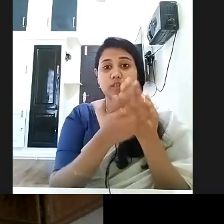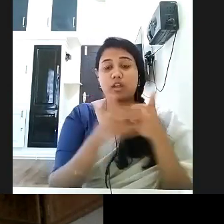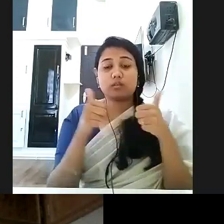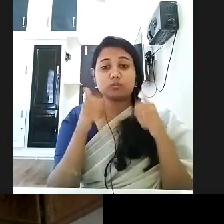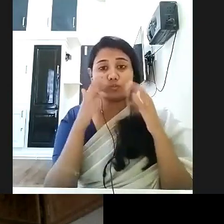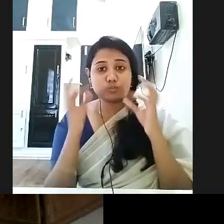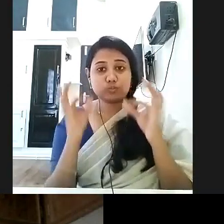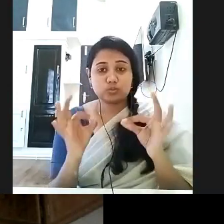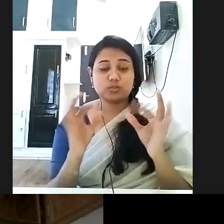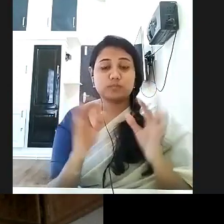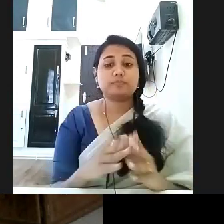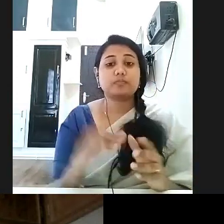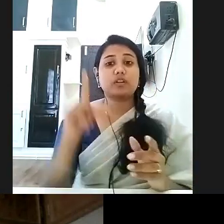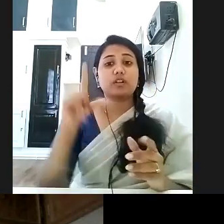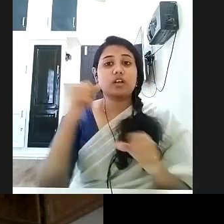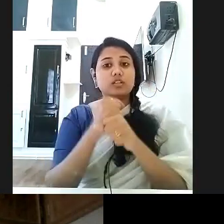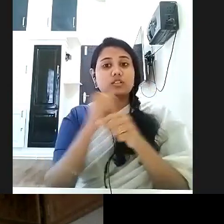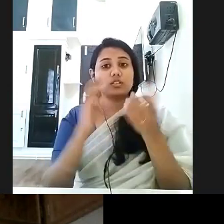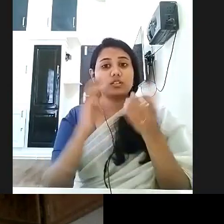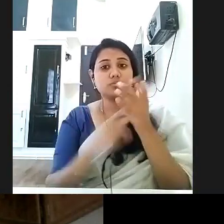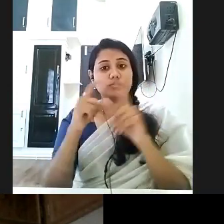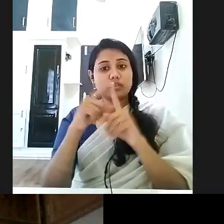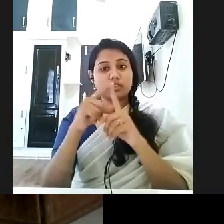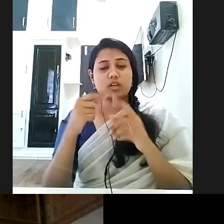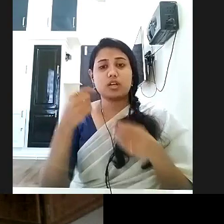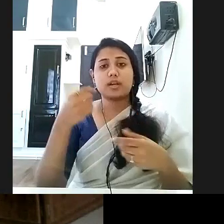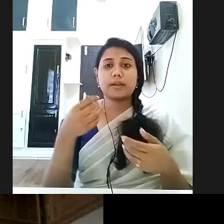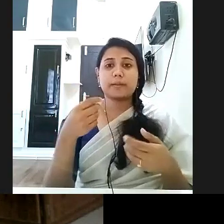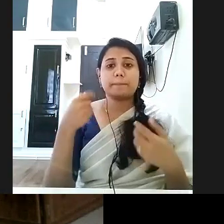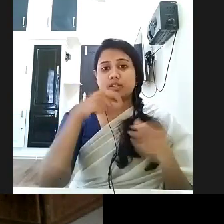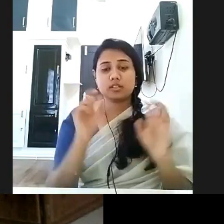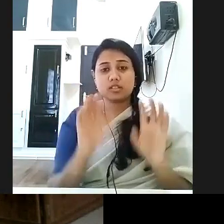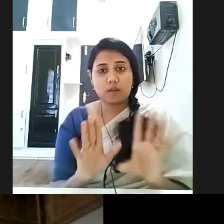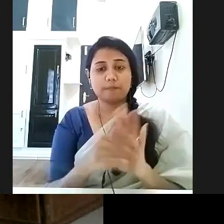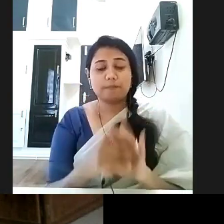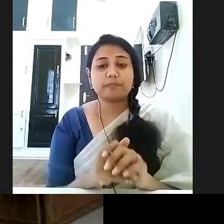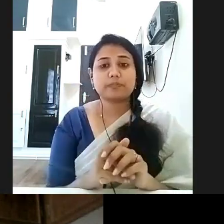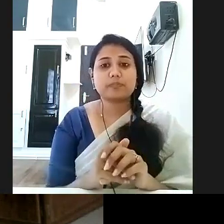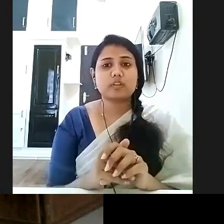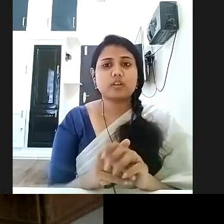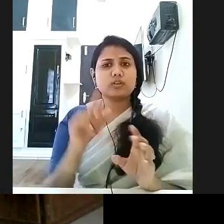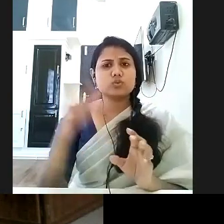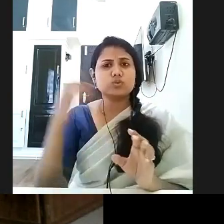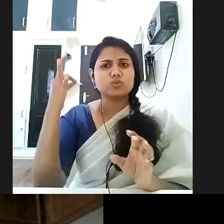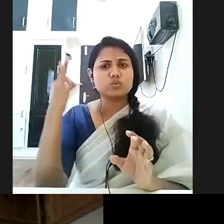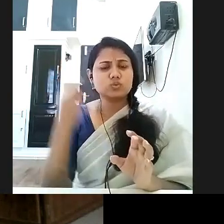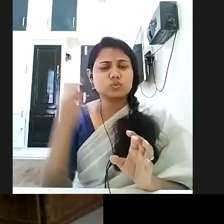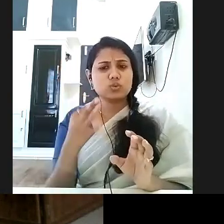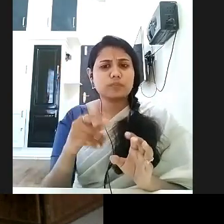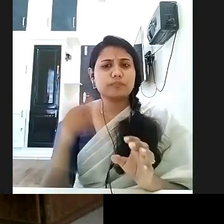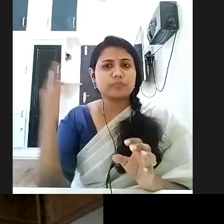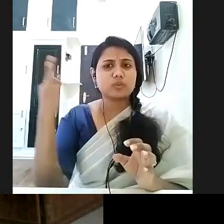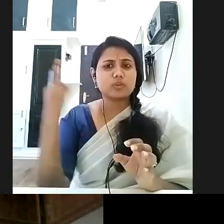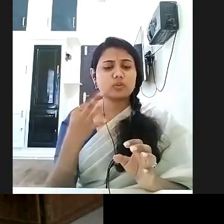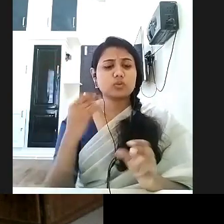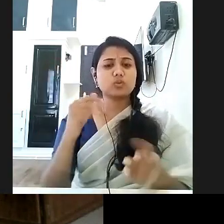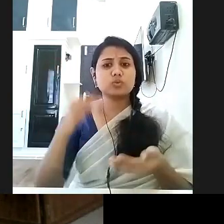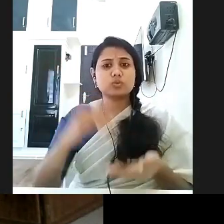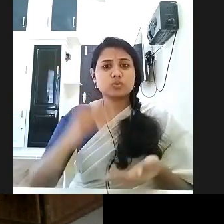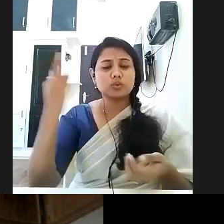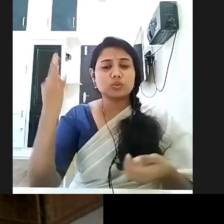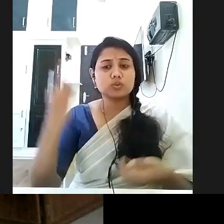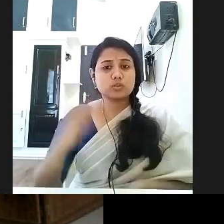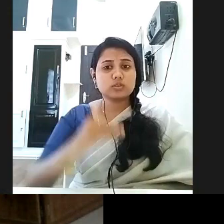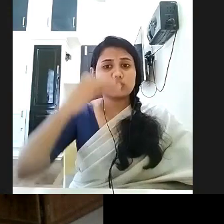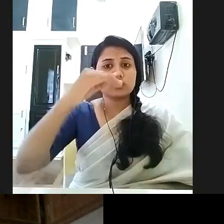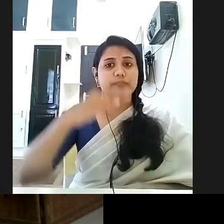ഇവിടെ LGMD പേഷ്യൻസ് ഉണ്ട്. സോ ജസ്റ്റ് എ സ്മോൾ ഡൗട്ട്, ഇപ്പോ ഒരു ന്യൂലി ഡയഗ്നോസ്ഡ് DMD കൊച്ച് എൻ്റെ അടുത്ത് ഉണ്ടെങ്കിൽ can I give your